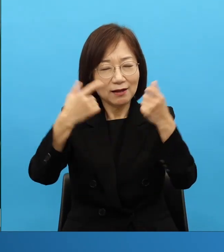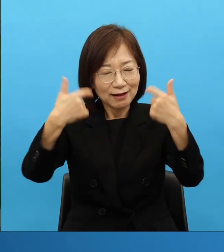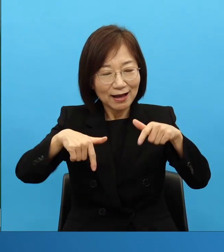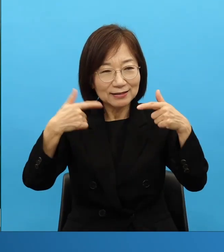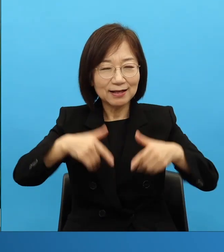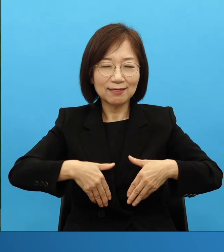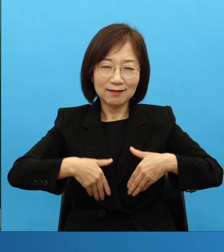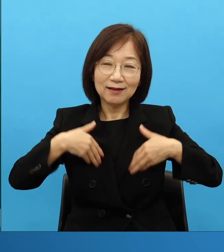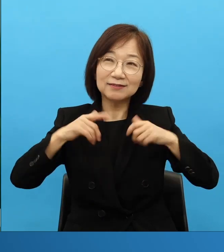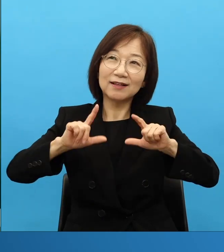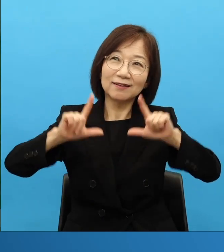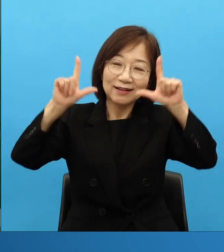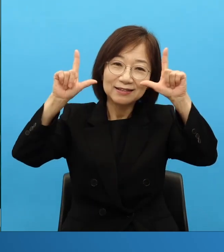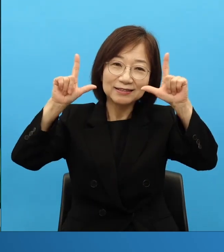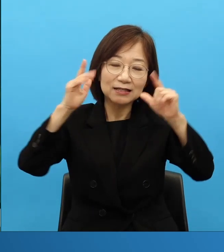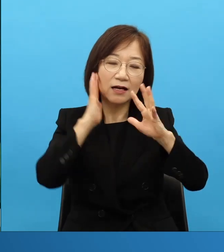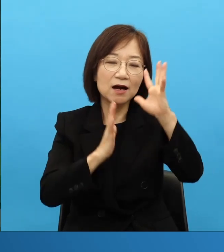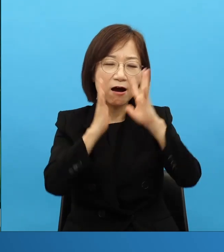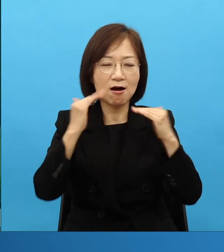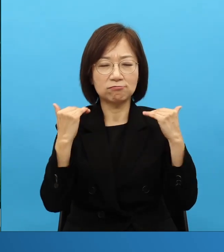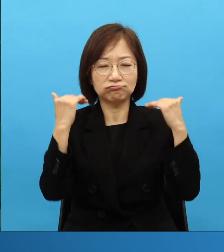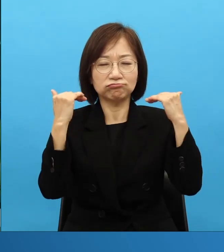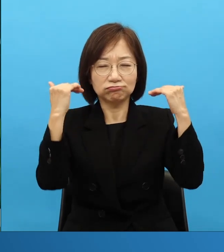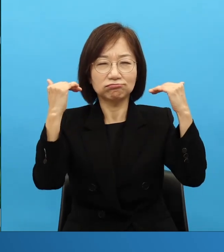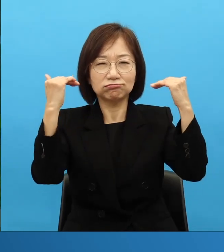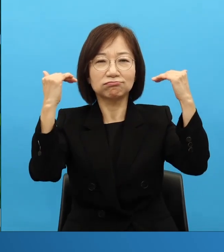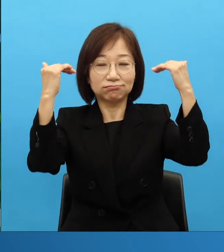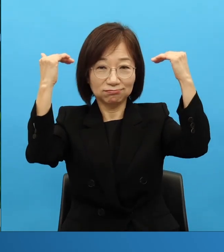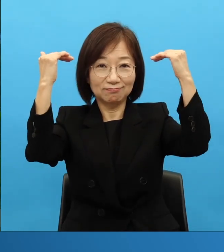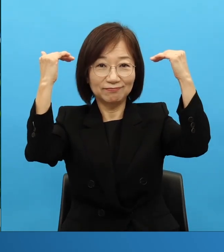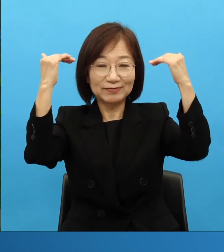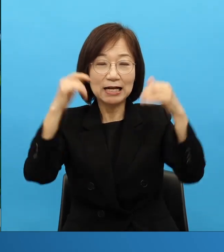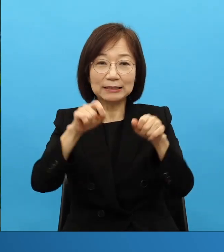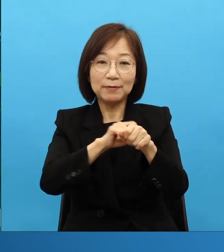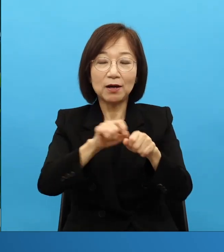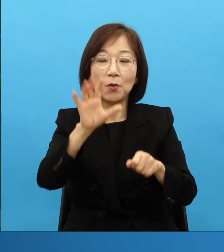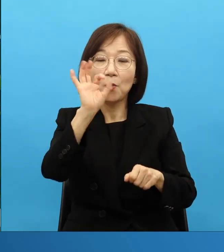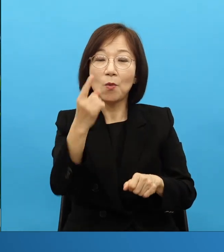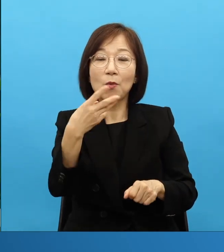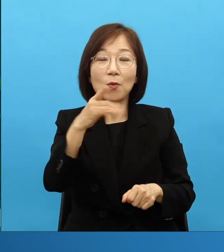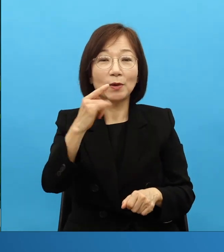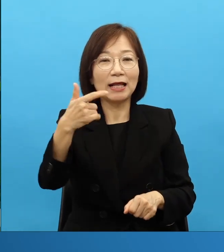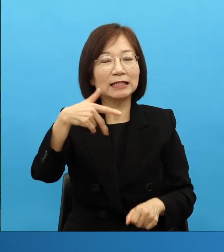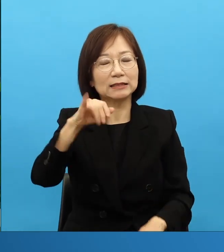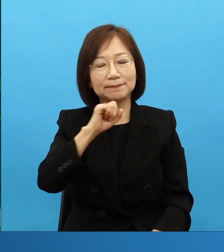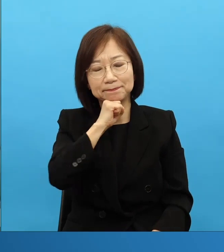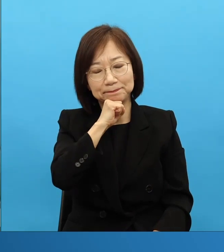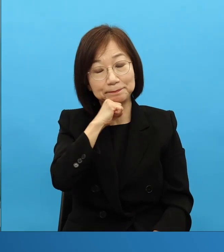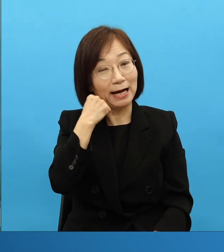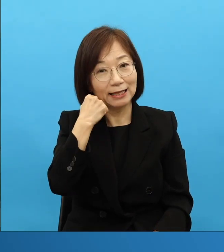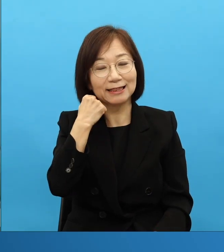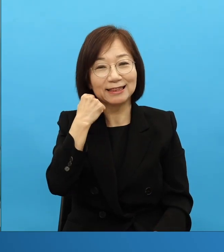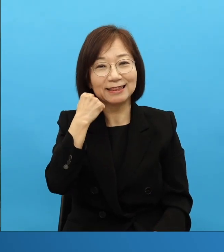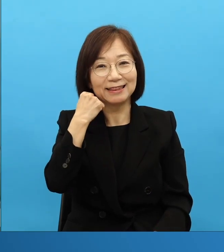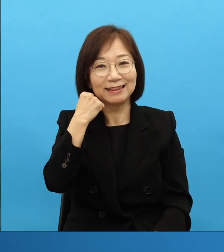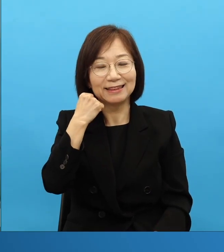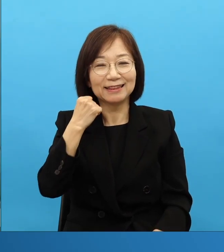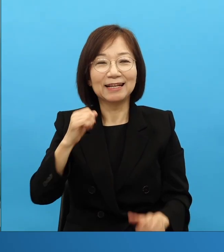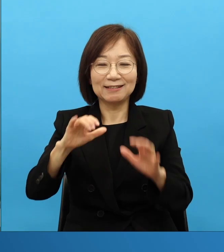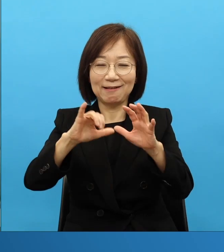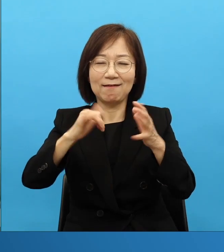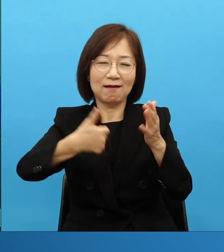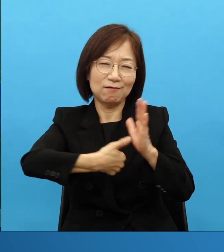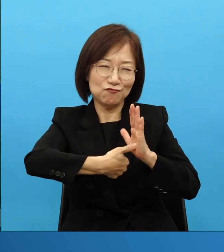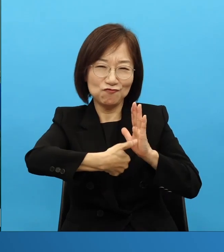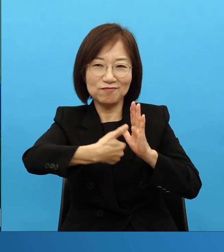식물들이 쑥쑥 잘 자라. 특히 발렌시아 오렌지는 아주 맛있어서 세계적으로 유명해.